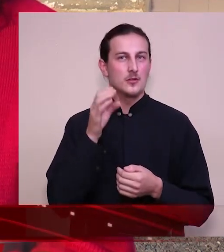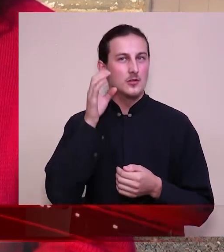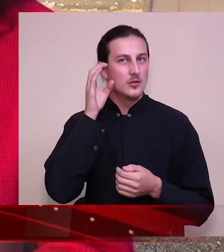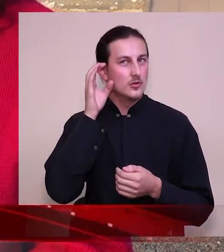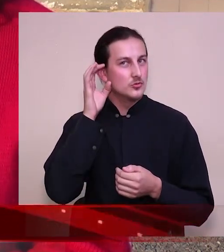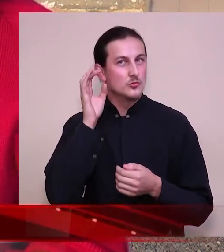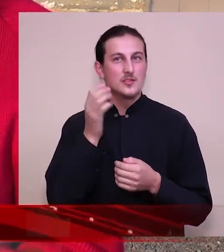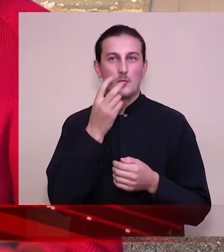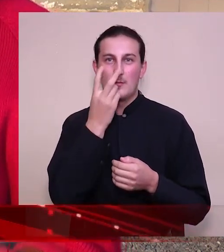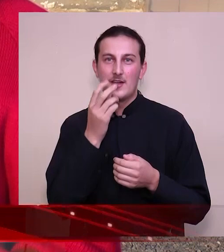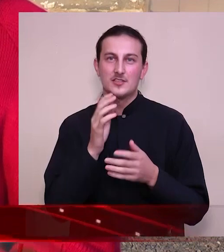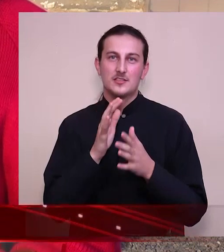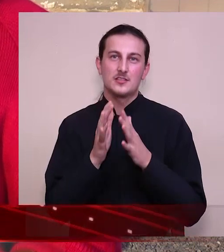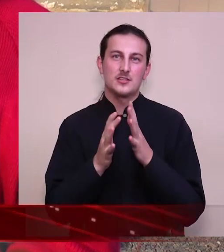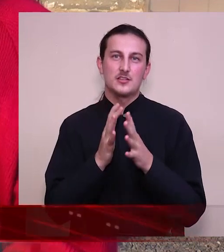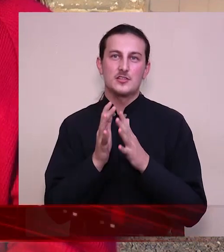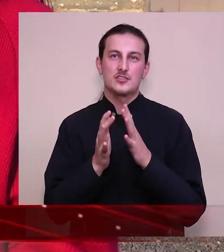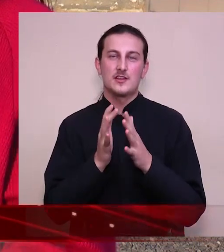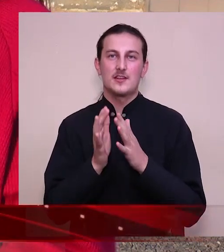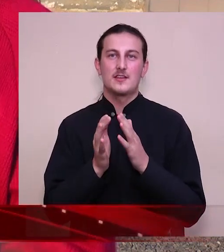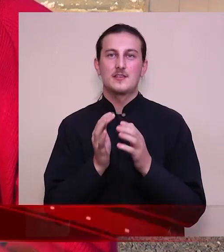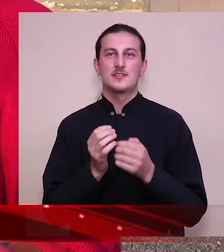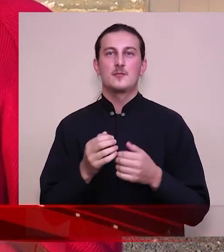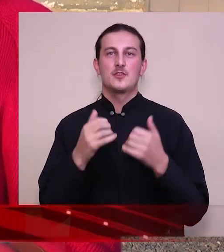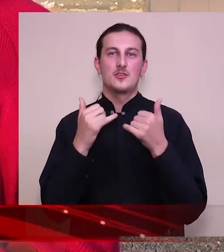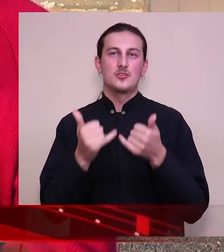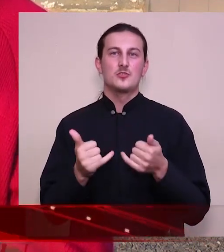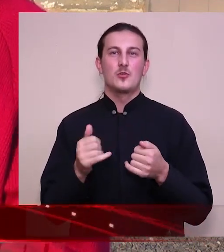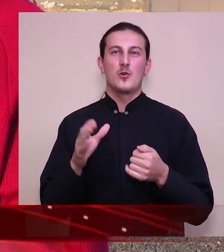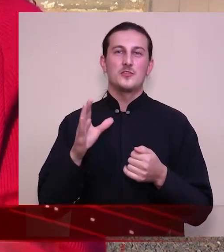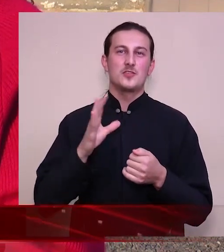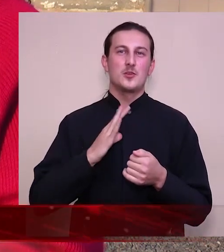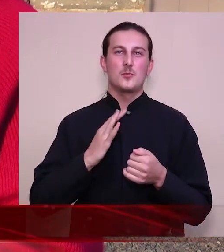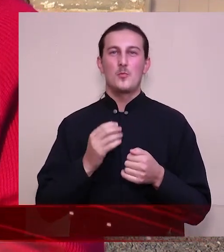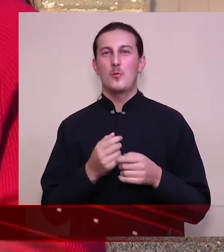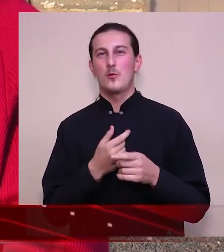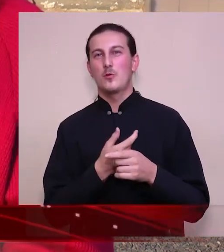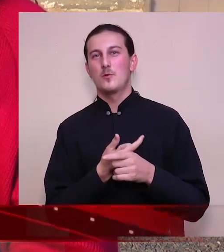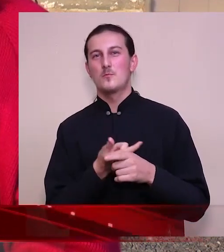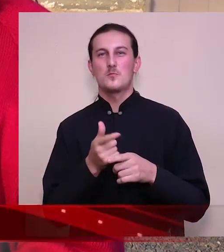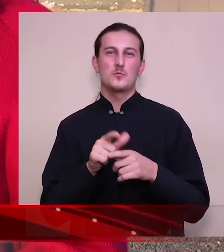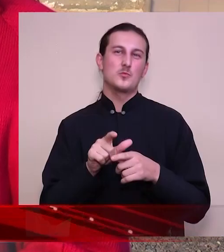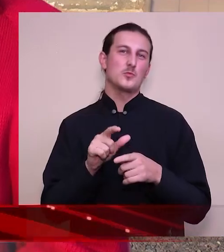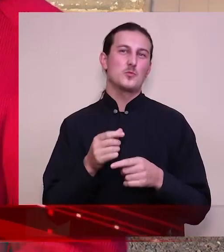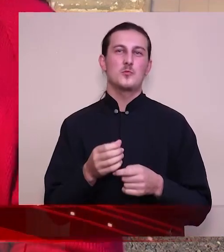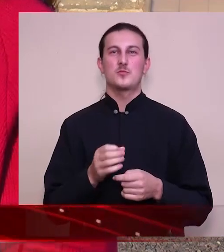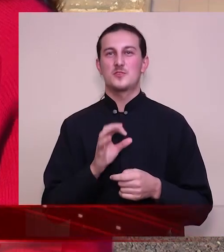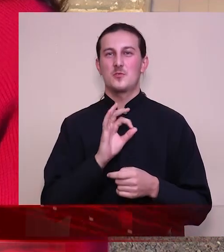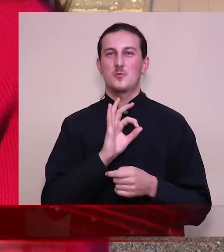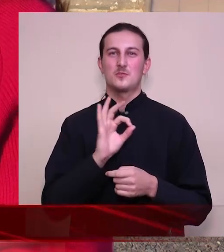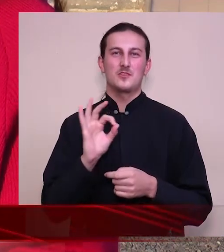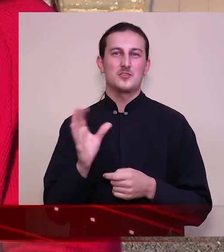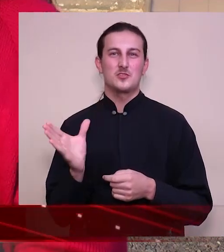і вистояти просто так важко. Ну, так як було це все сьогодні, що з перекладачем, це було дуже добре. Та вони